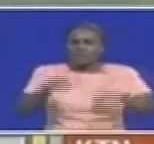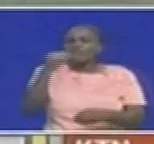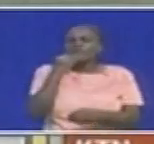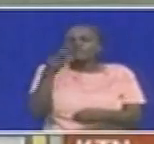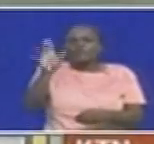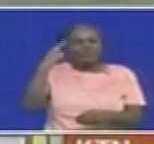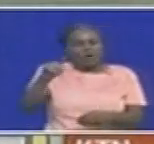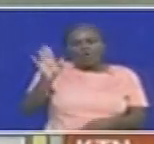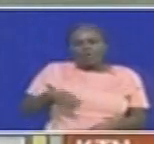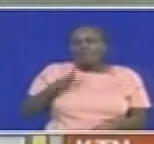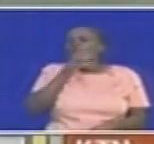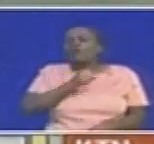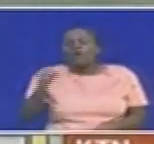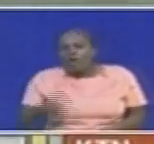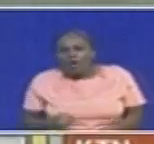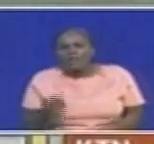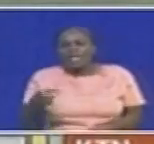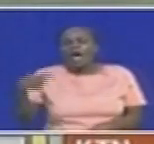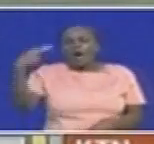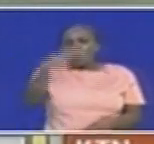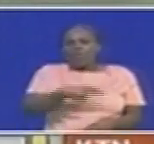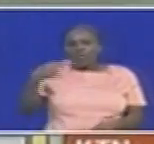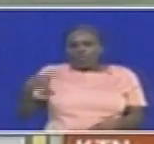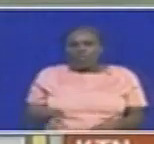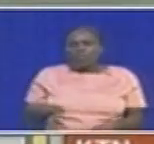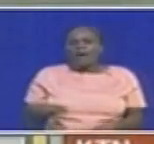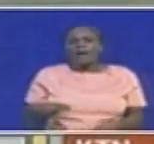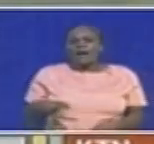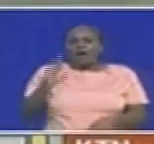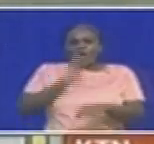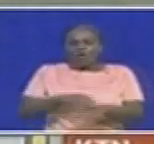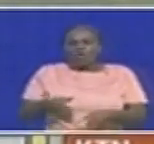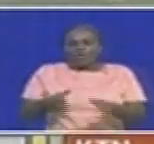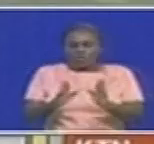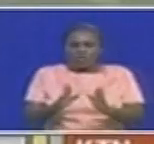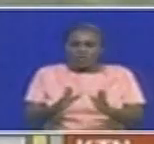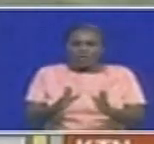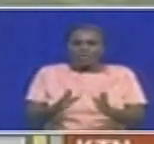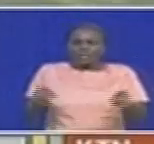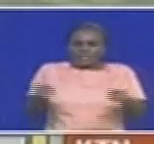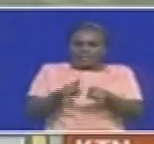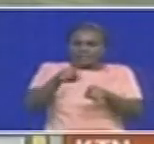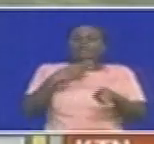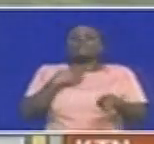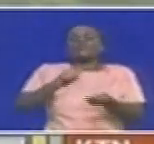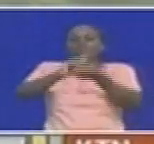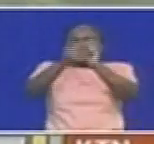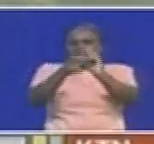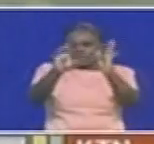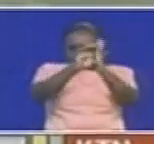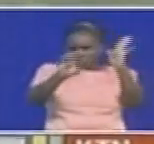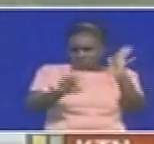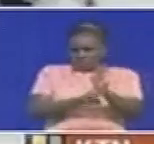mama wazee katika kitongoji cha Huruma hapo kwenye barabara ya Kiambu. Pendekezo hilo linapania kufanyia mabadiliko katiba